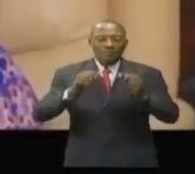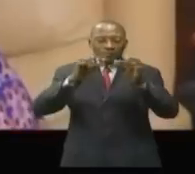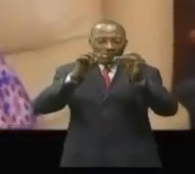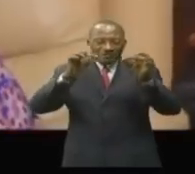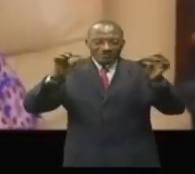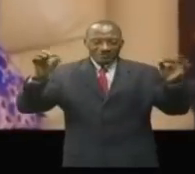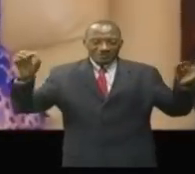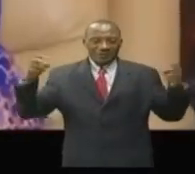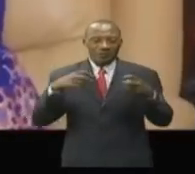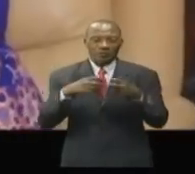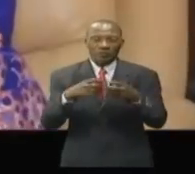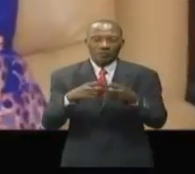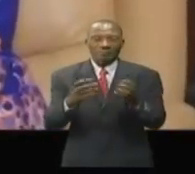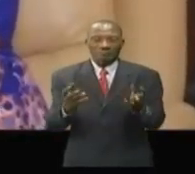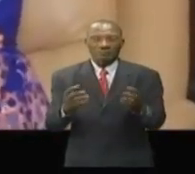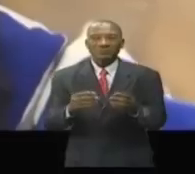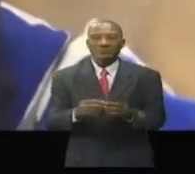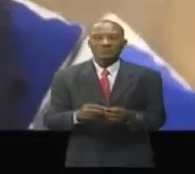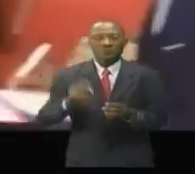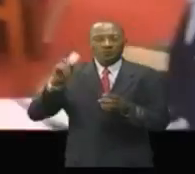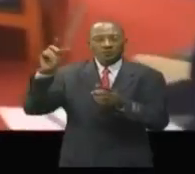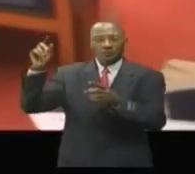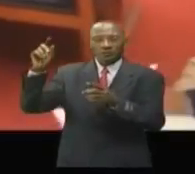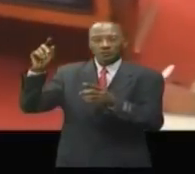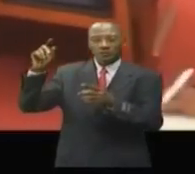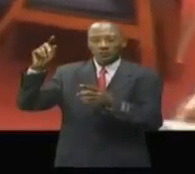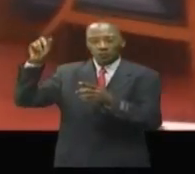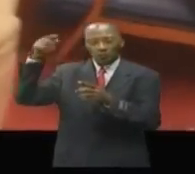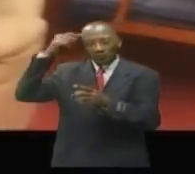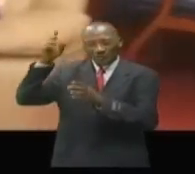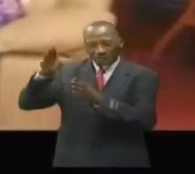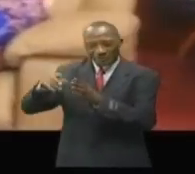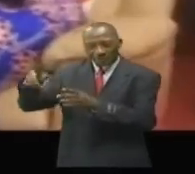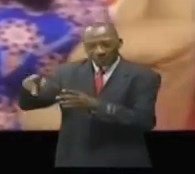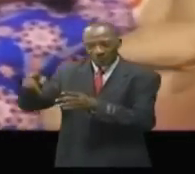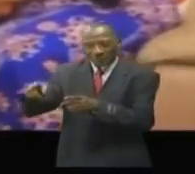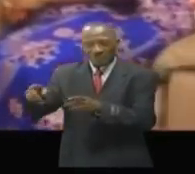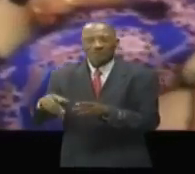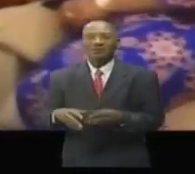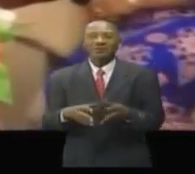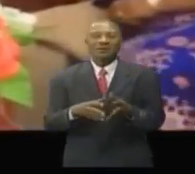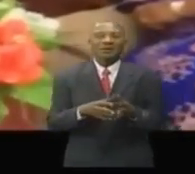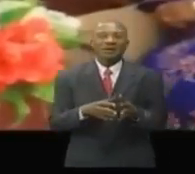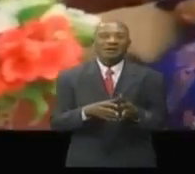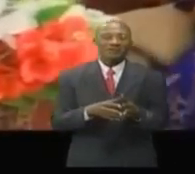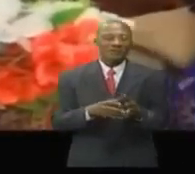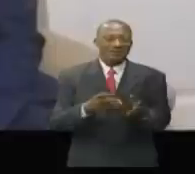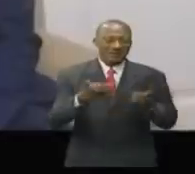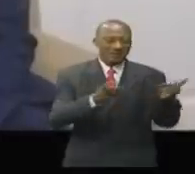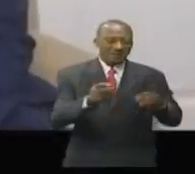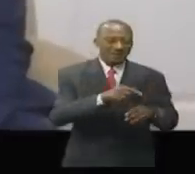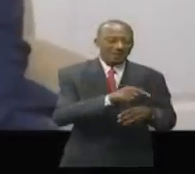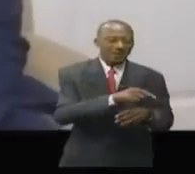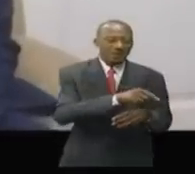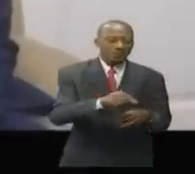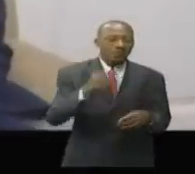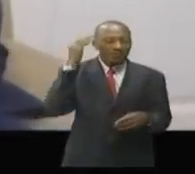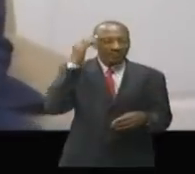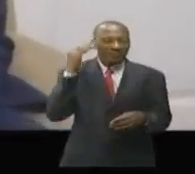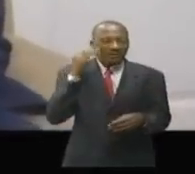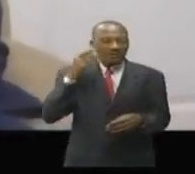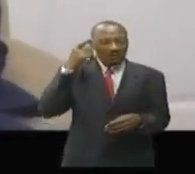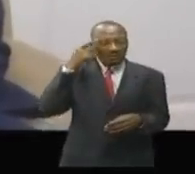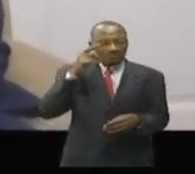la gouverneure Isabelle Yumba Kalenga du Haut-Lomami et le directeur du cabinet au ministère de Pétentique, Maître Séraphin